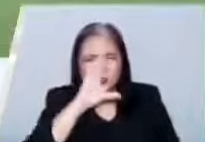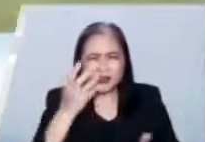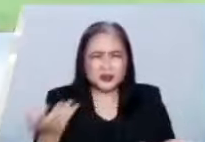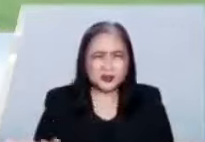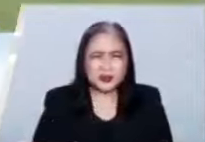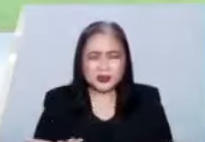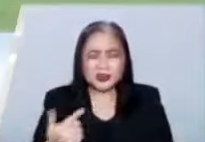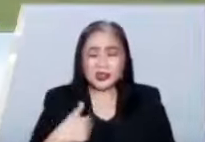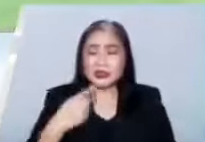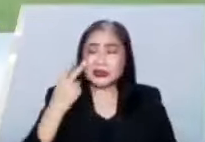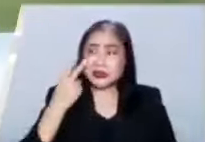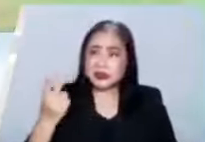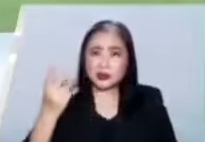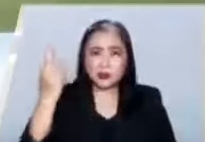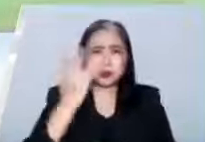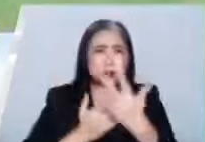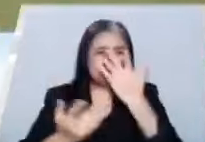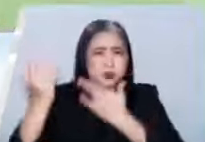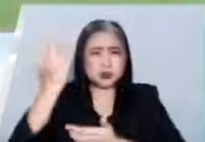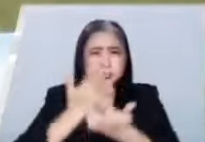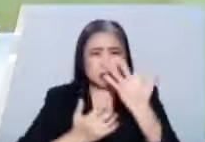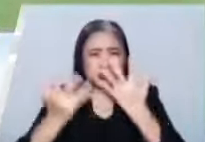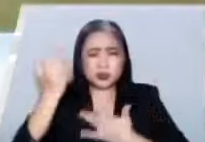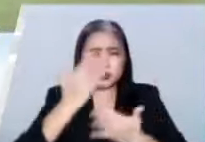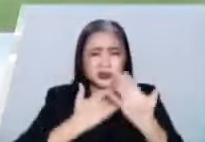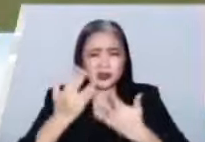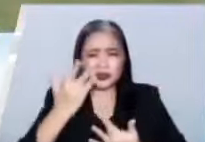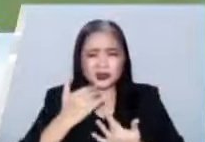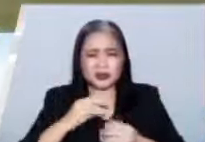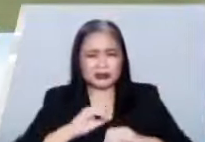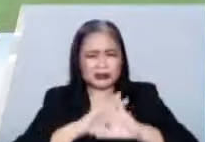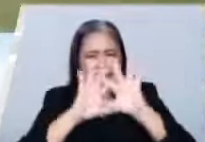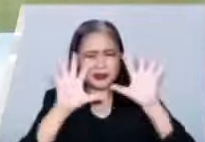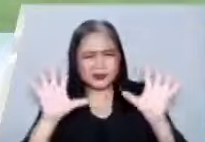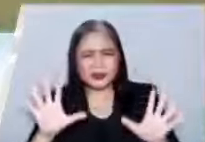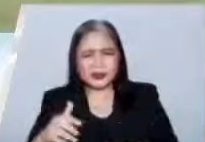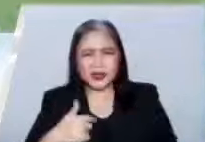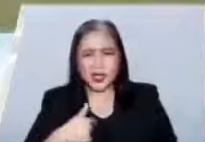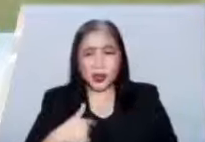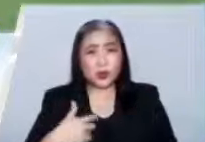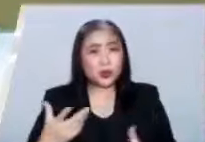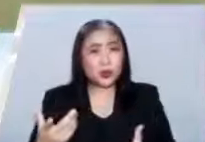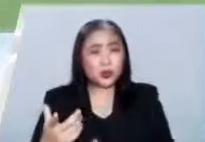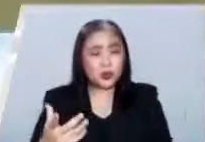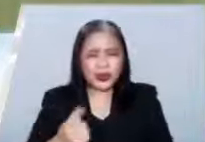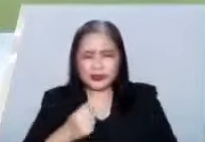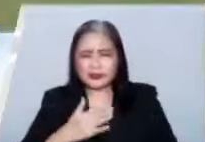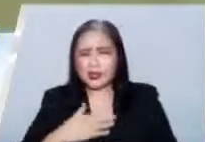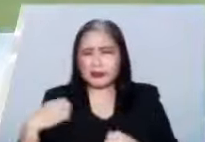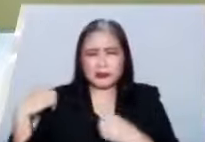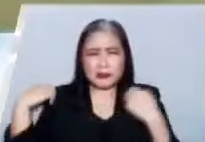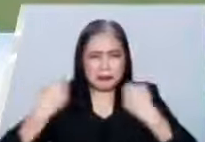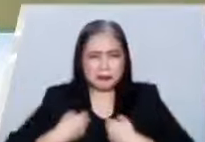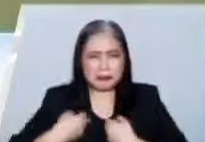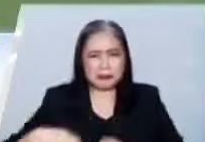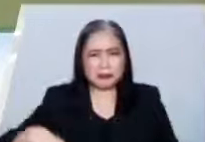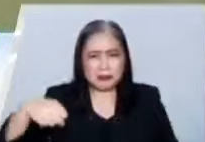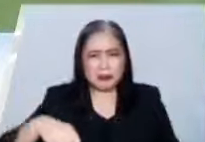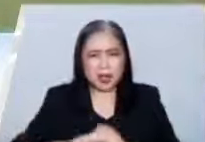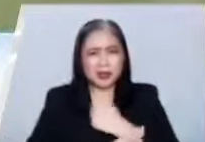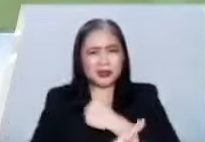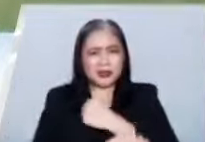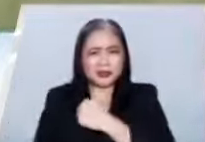sobrang lakas na ng apoy t saka sobrang liwanag na dinampo lang bagong ano lang lang